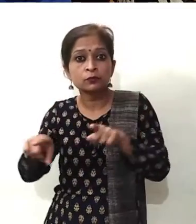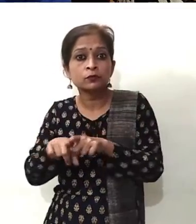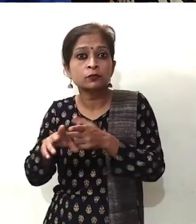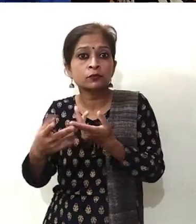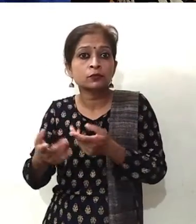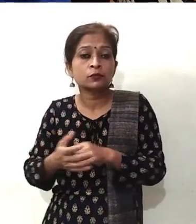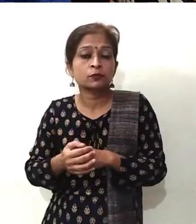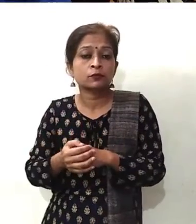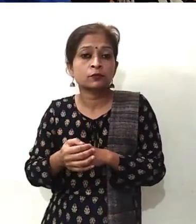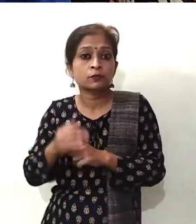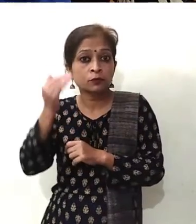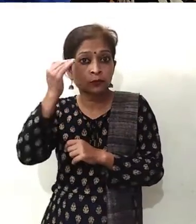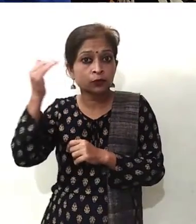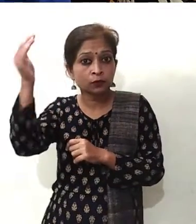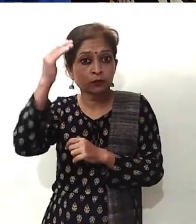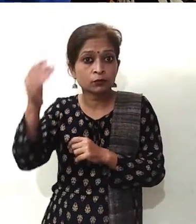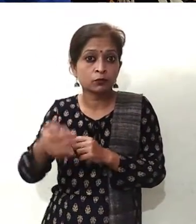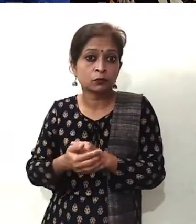ऋषि भरद्वाज ने